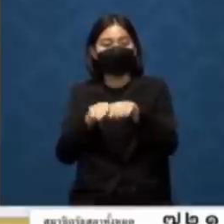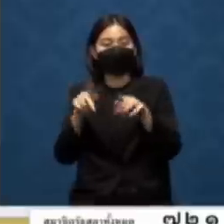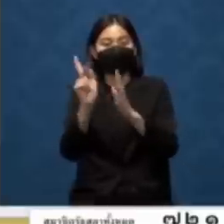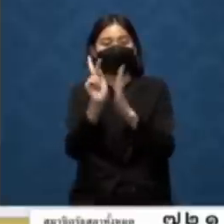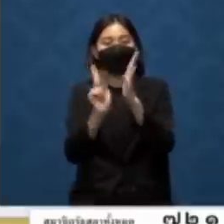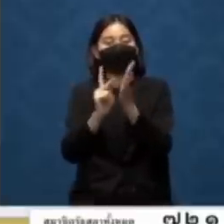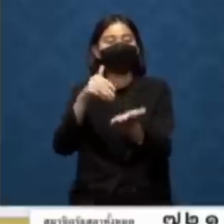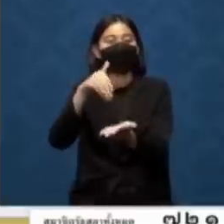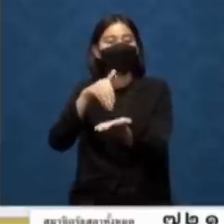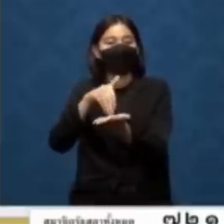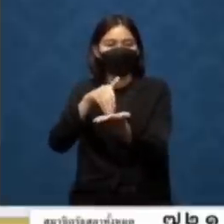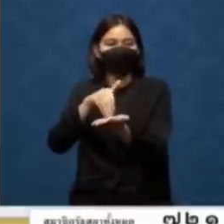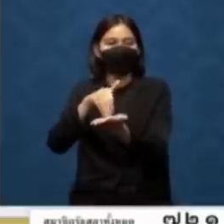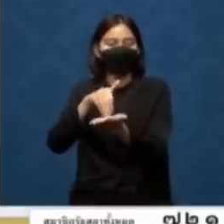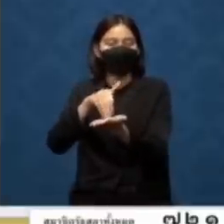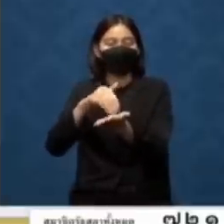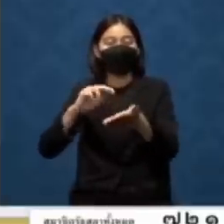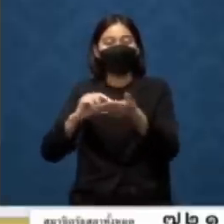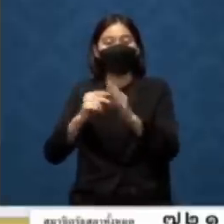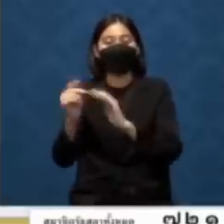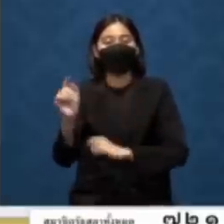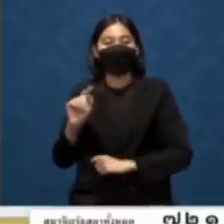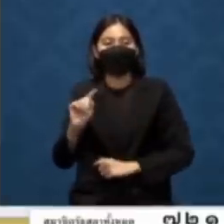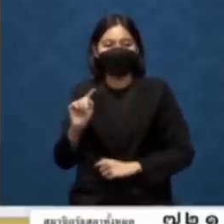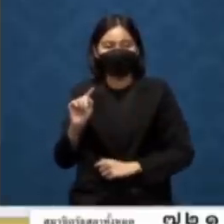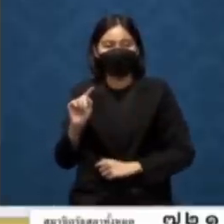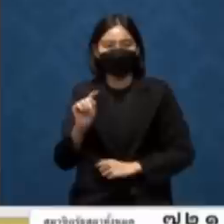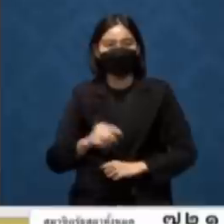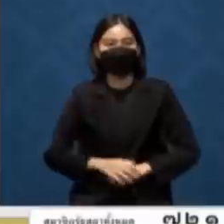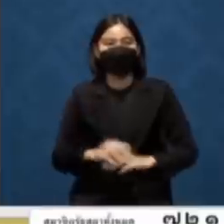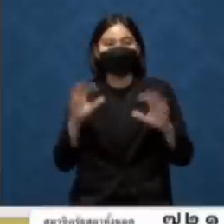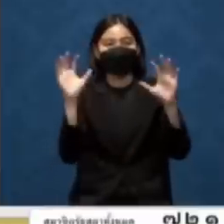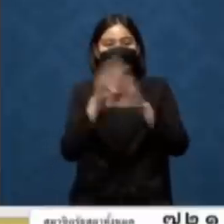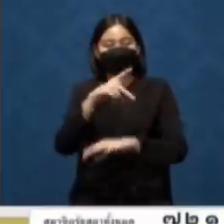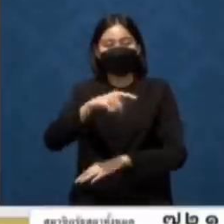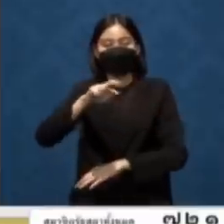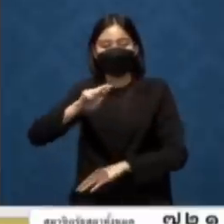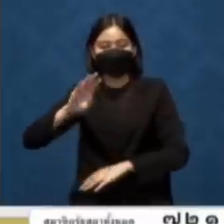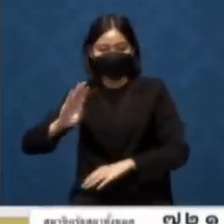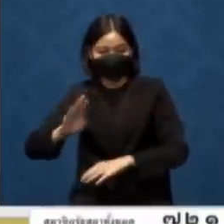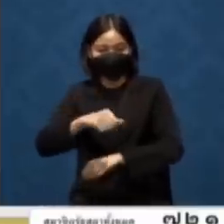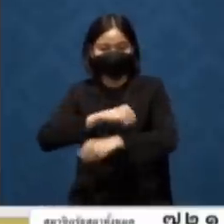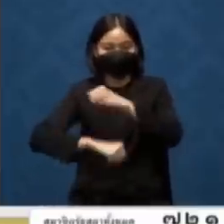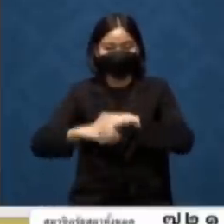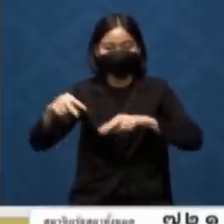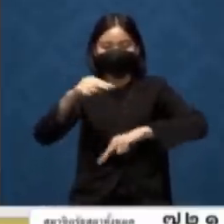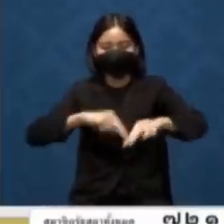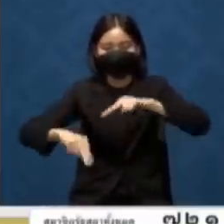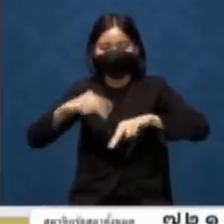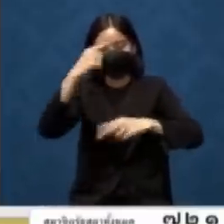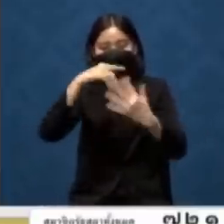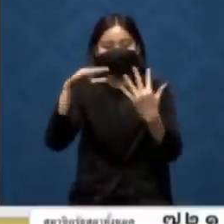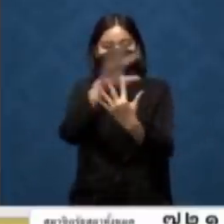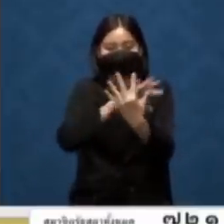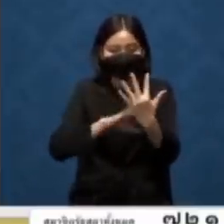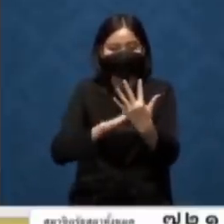างเป็นกฎหมายกลาง มความวาอะไรมันค้คลายกั trayวธีปฏิบัาชการ ทางปกรองศ.9ที่